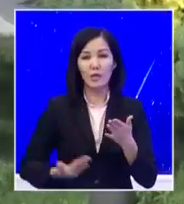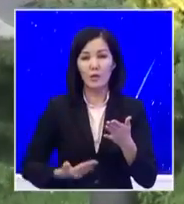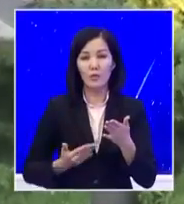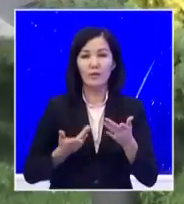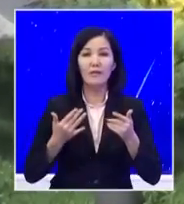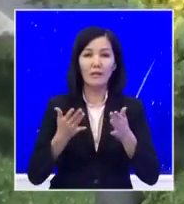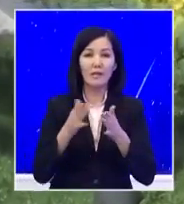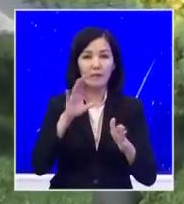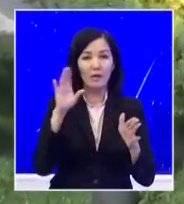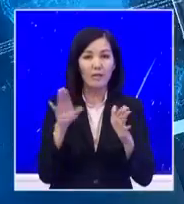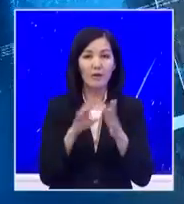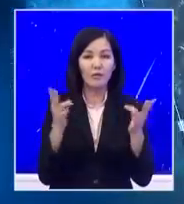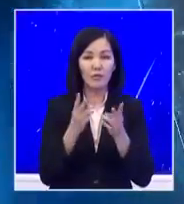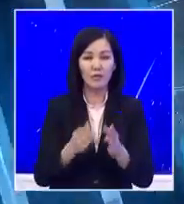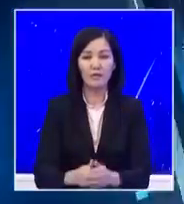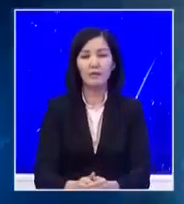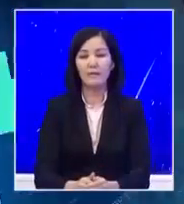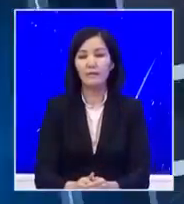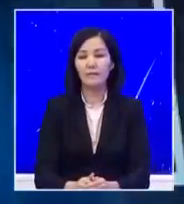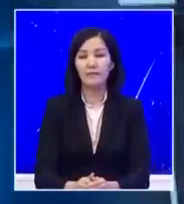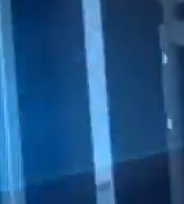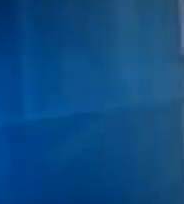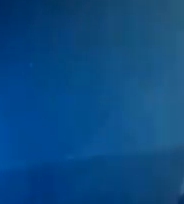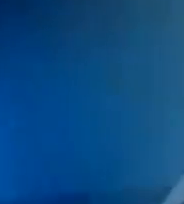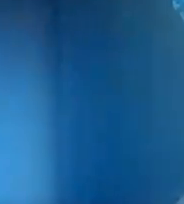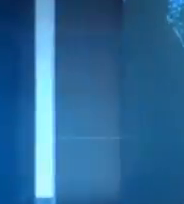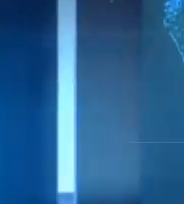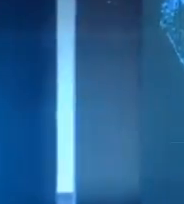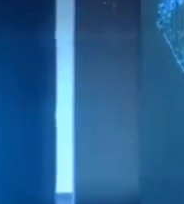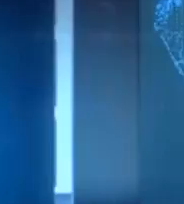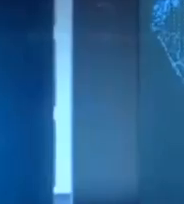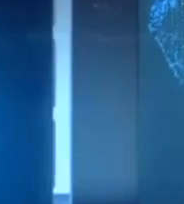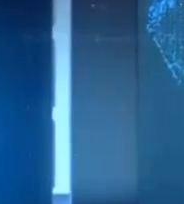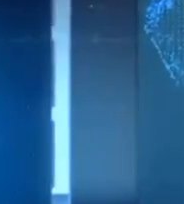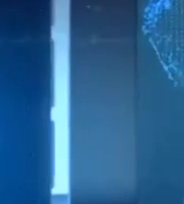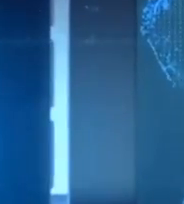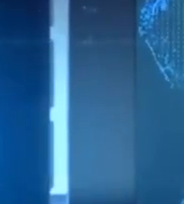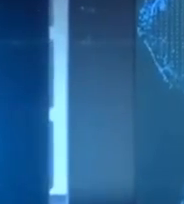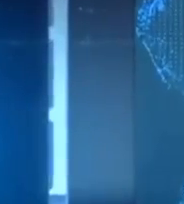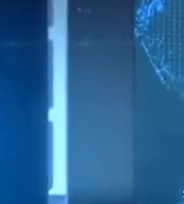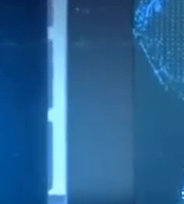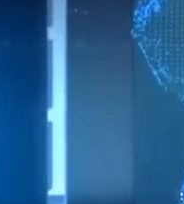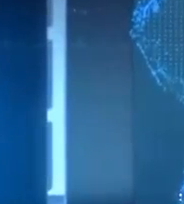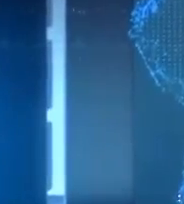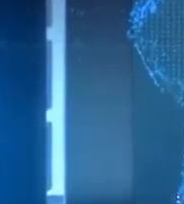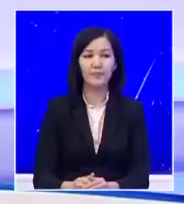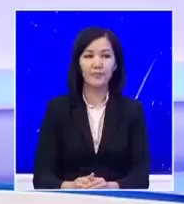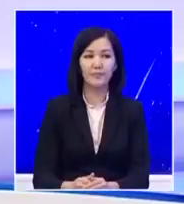талаптарды сақтау керек. Меруерт Қыдырбайқызы, Ержан Дүйсен, Жетісу телеарнасы, Алакөл ауданынан.